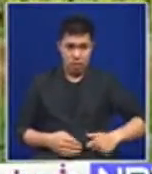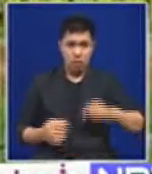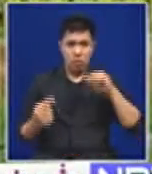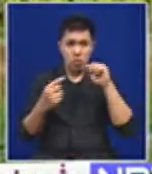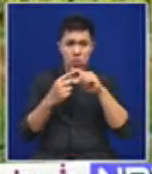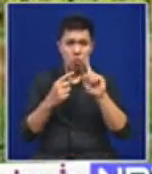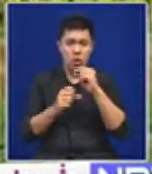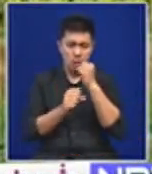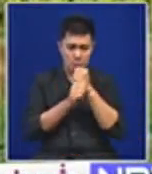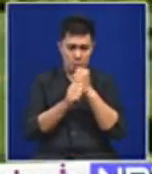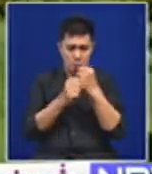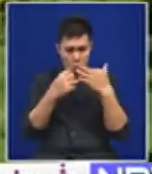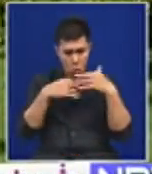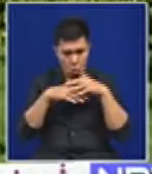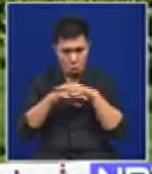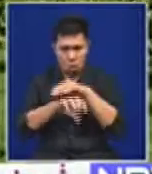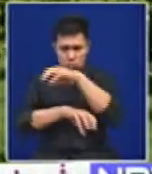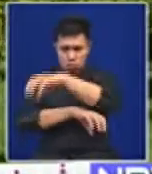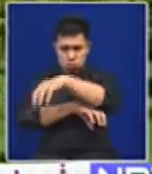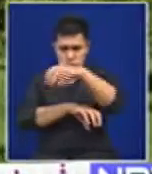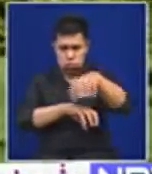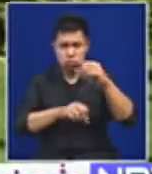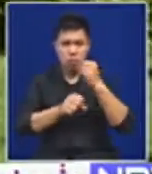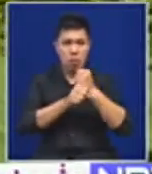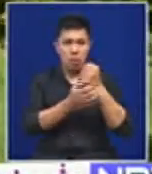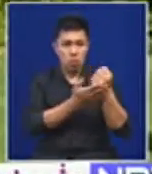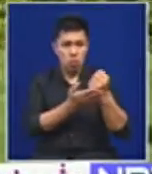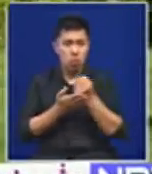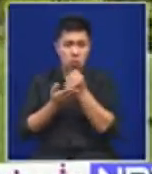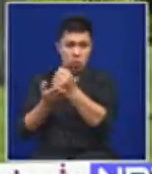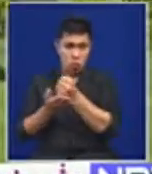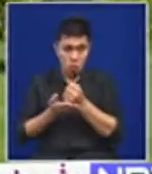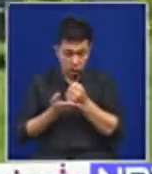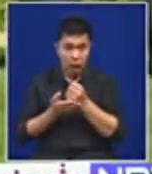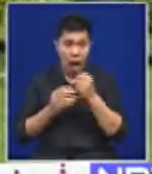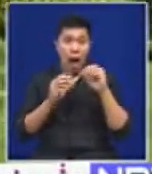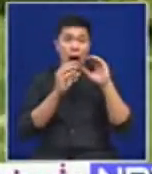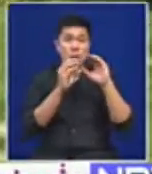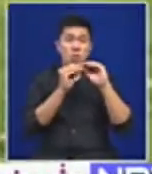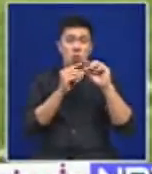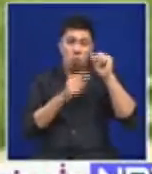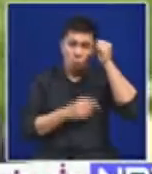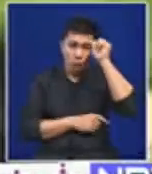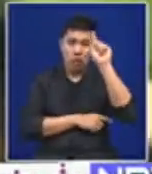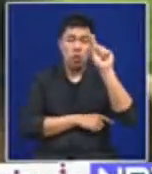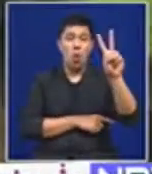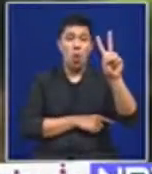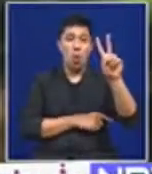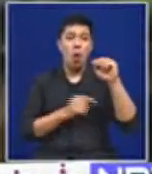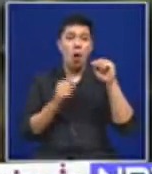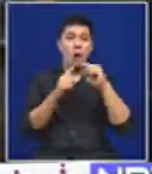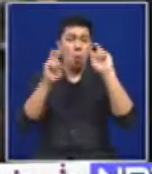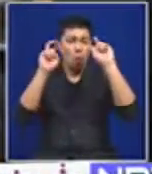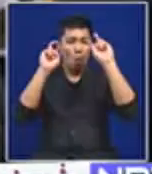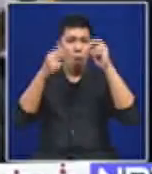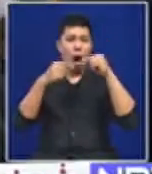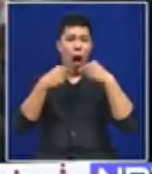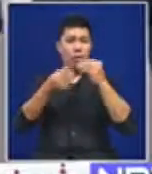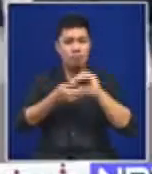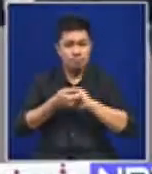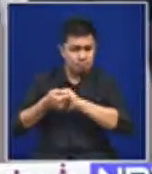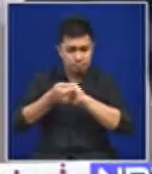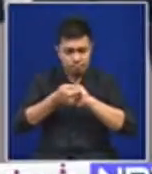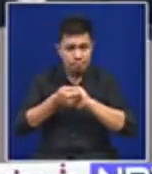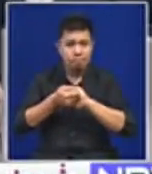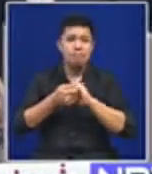น้นการมีส่วนร่วมของทุกภาคส่วนสำหรับการประชุมอย่างไม่เป็นทางการวันที่2หัวข้อการรักษาสันติภาพความ